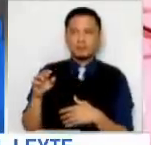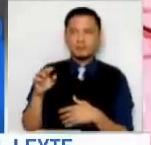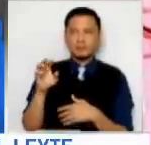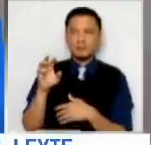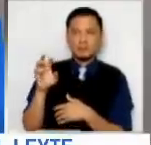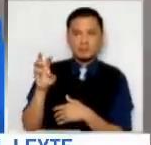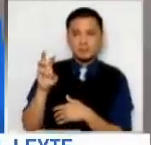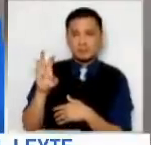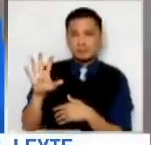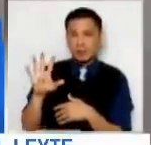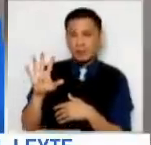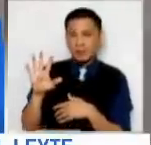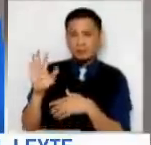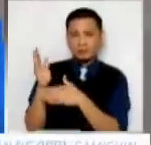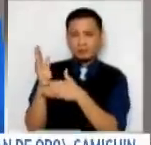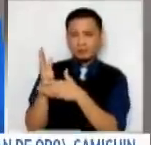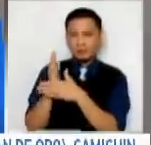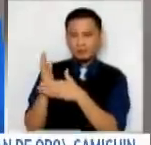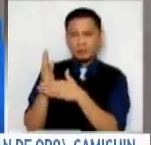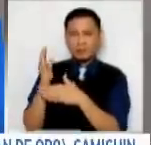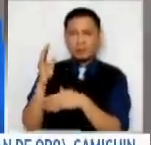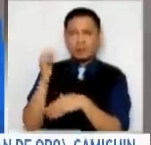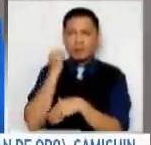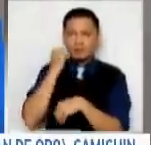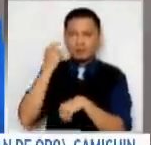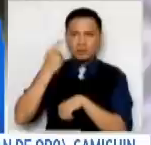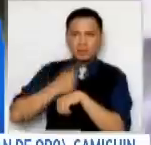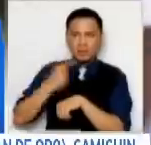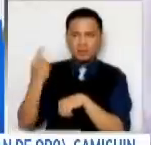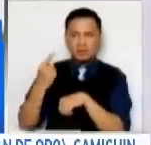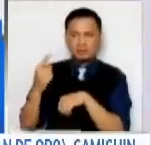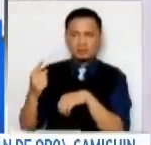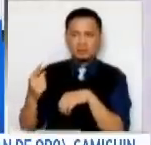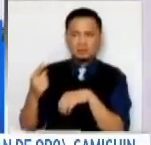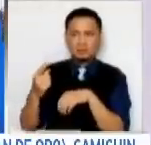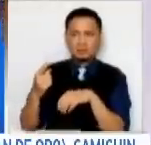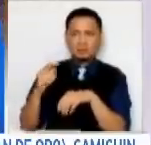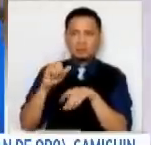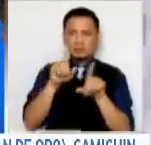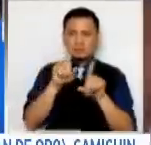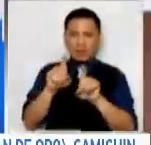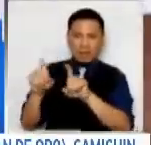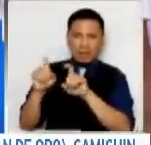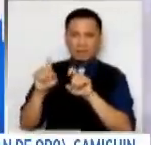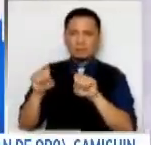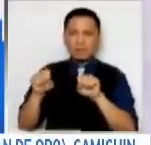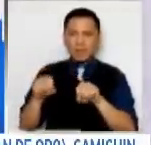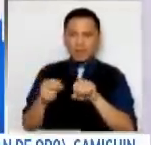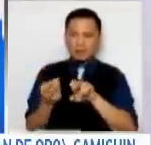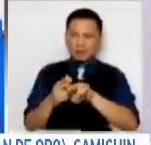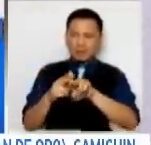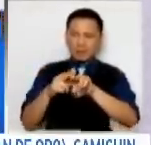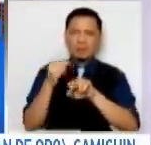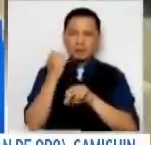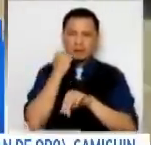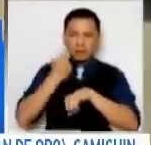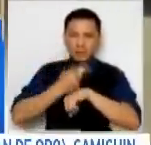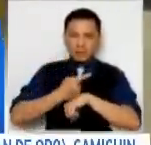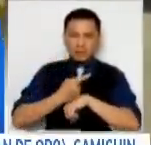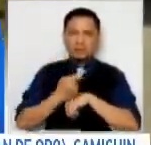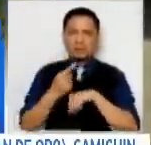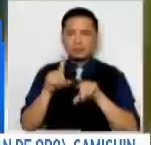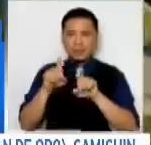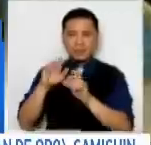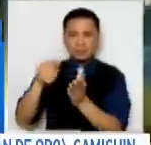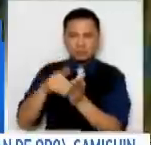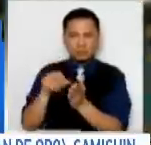moving average. At napakalaki na ho lang tinaas ng ating testing capacity. Ngayon po, dinagdag pa natin that the communities